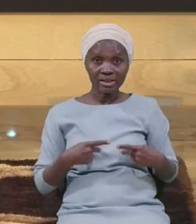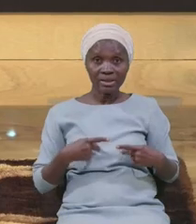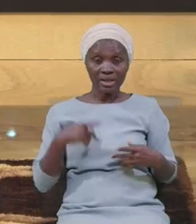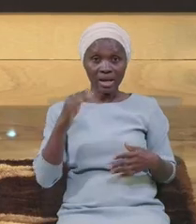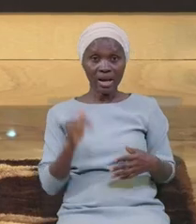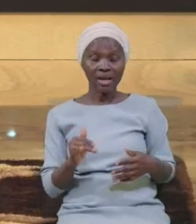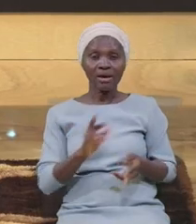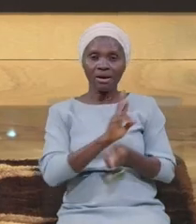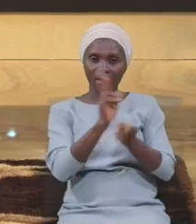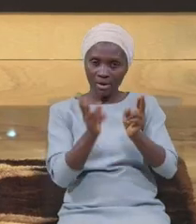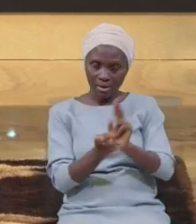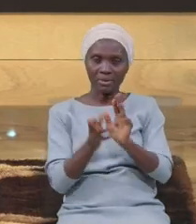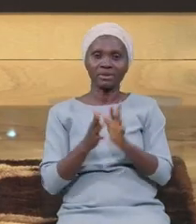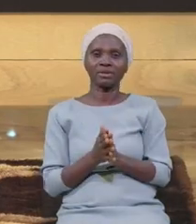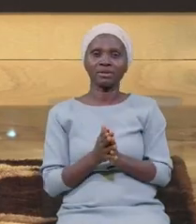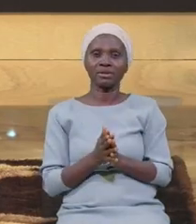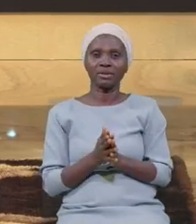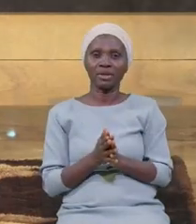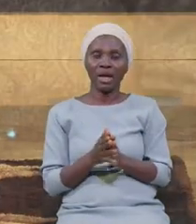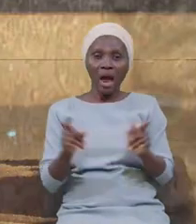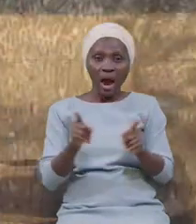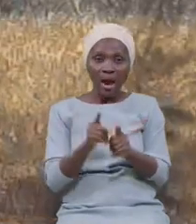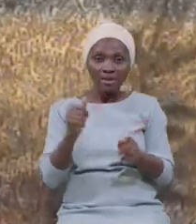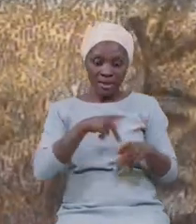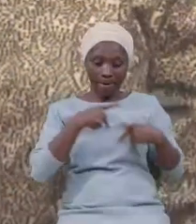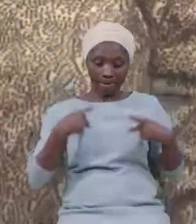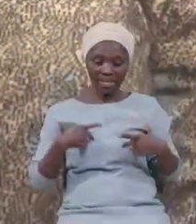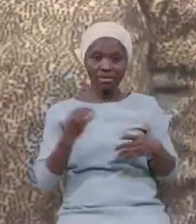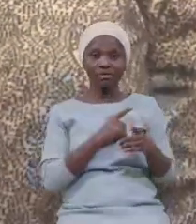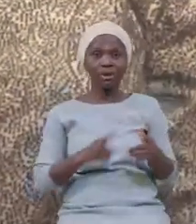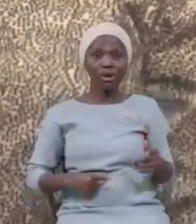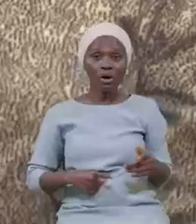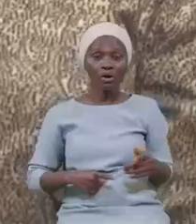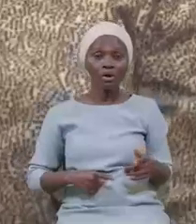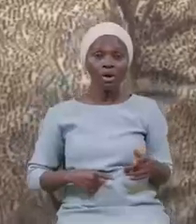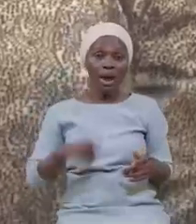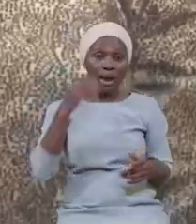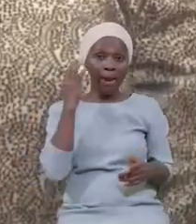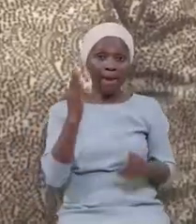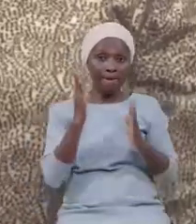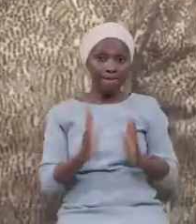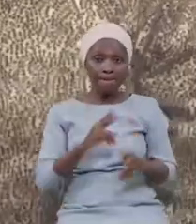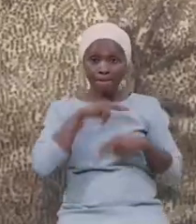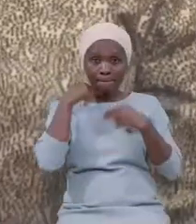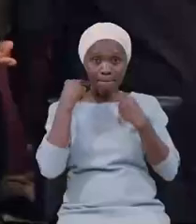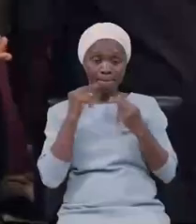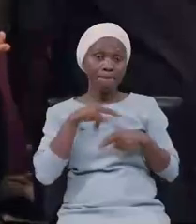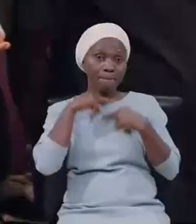La repentance des grands. En tant que la repentance des